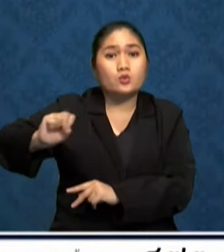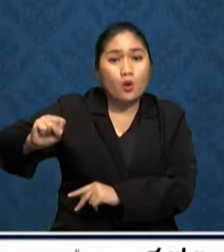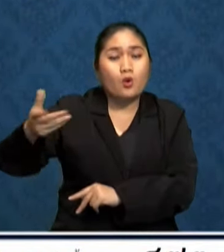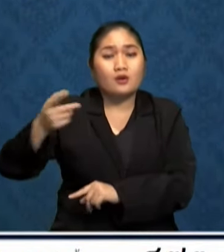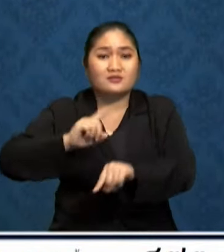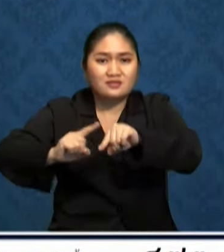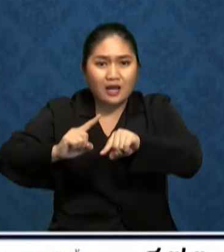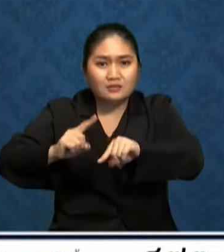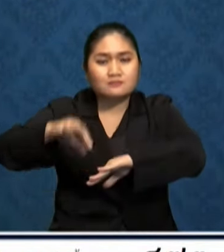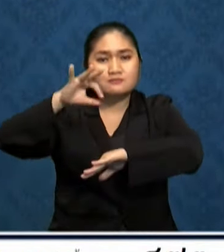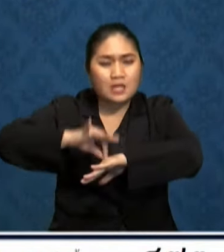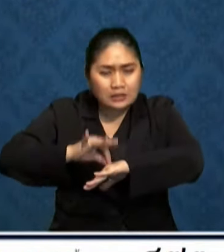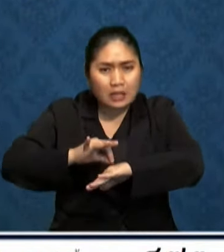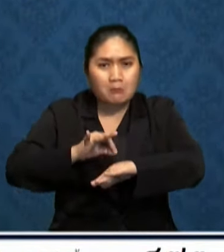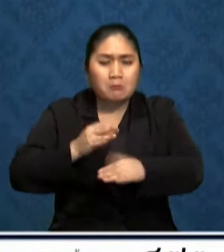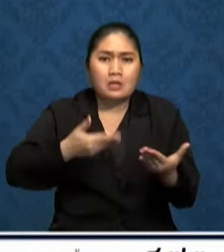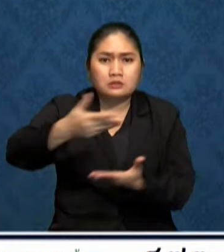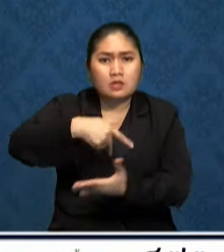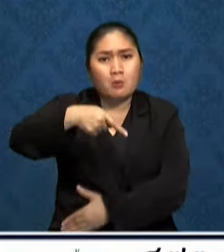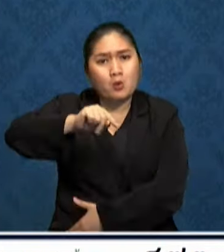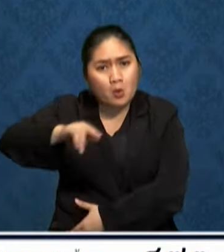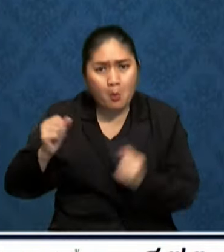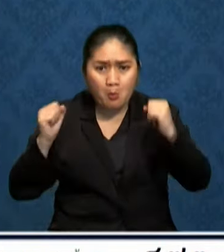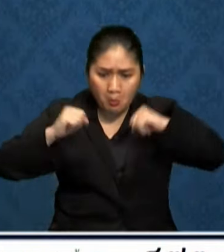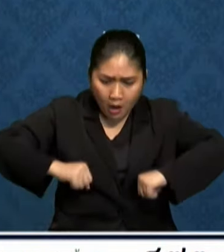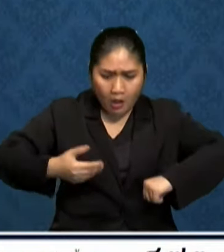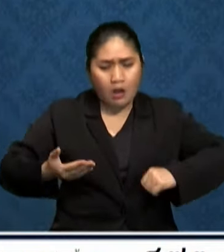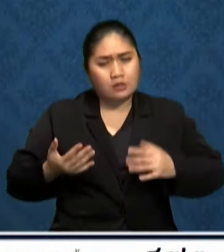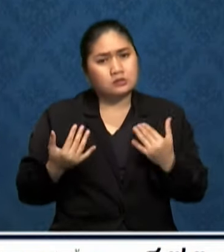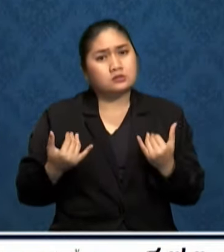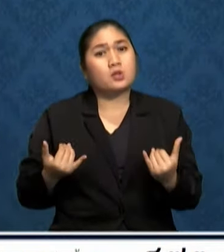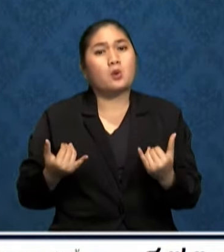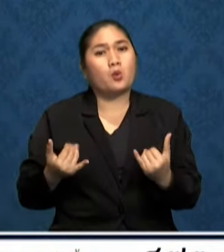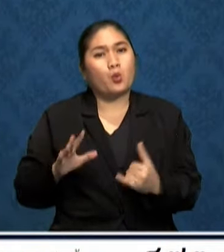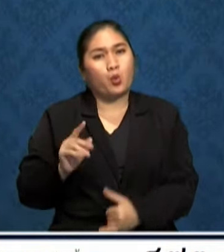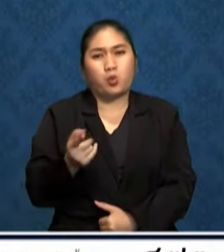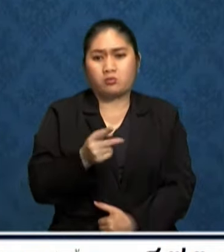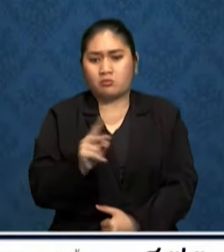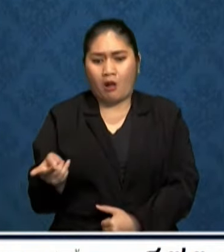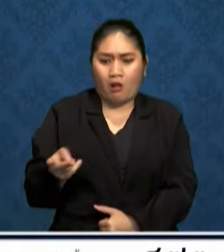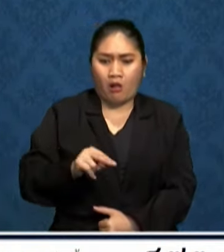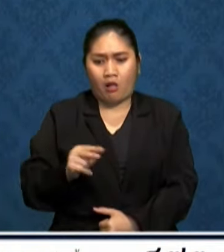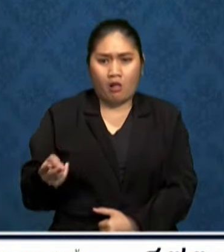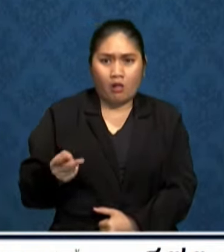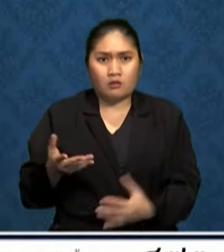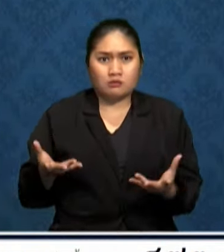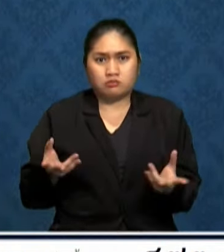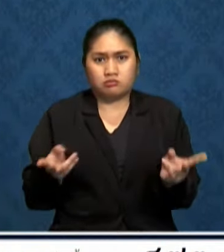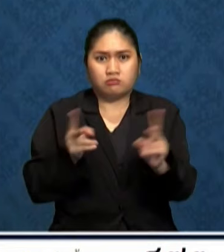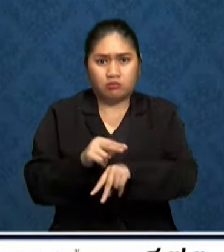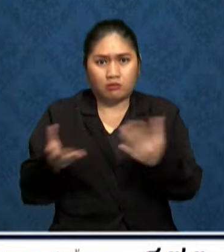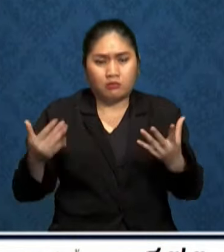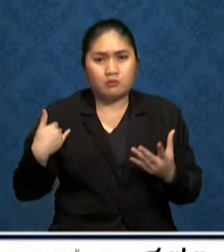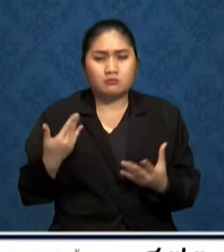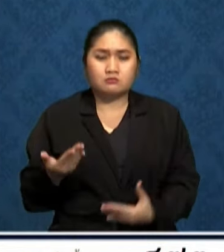ตงขมาเพื่พิจนาร่างพ.บ. ประชามาติในครั้งนี้เราจะเห็นครัถึงอาการกลับไปกลบมาของกรมฐิการในส่นของ